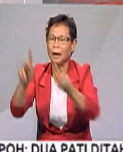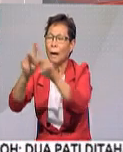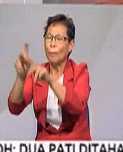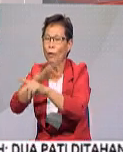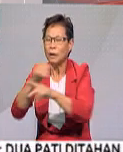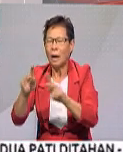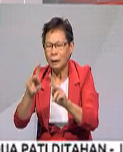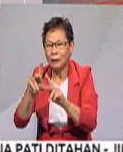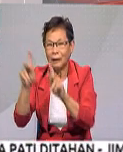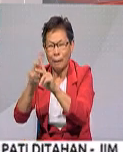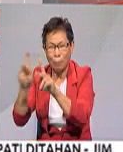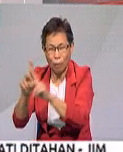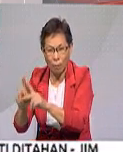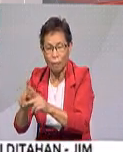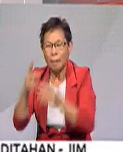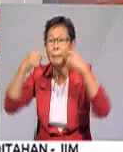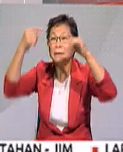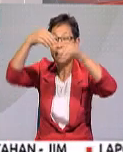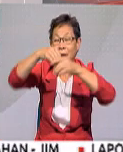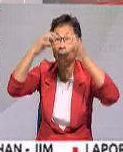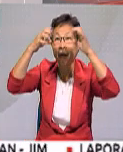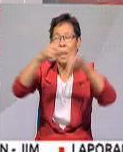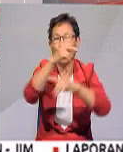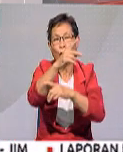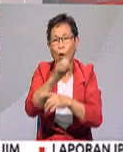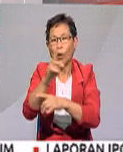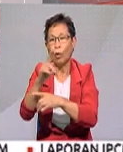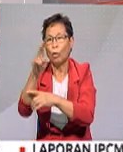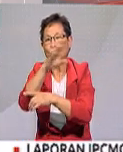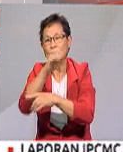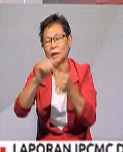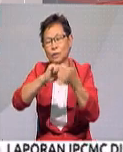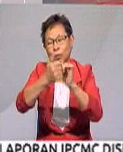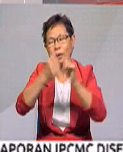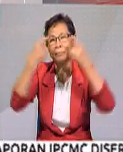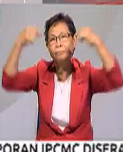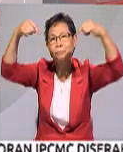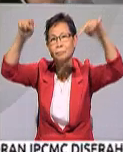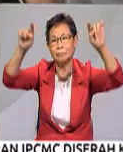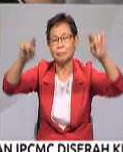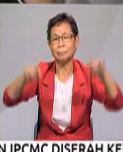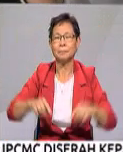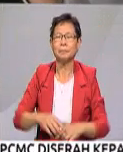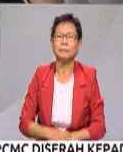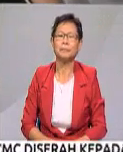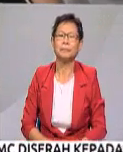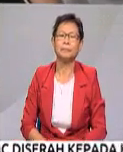pedalaman berjaya dalam akademik, kurikulum dan sukan.